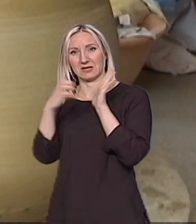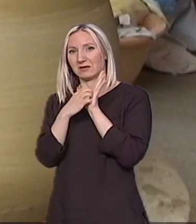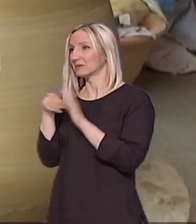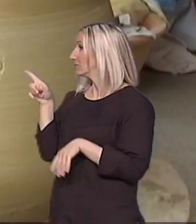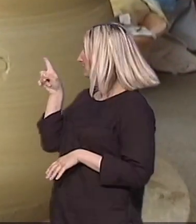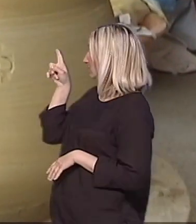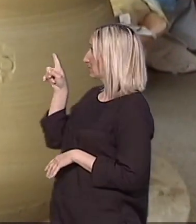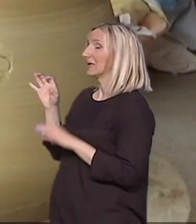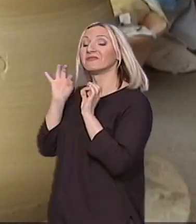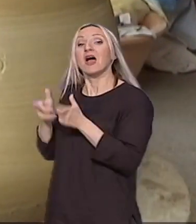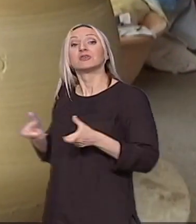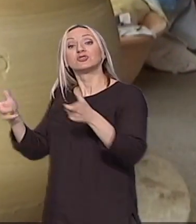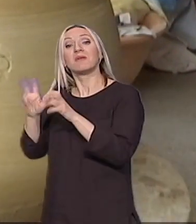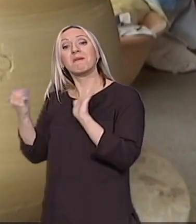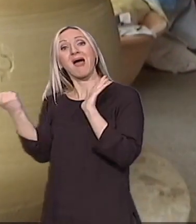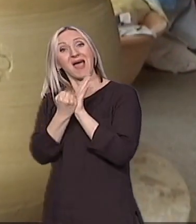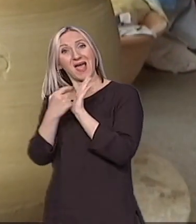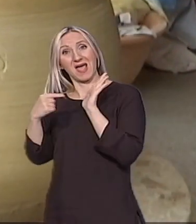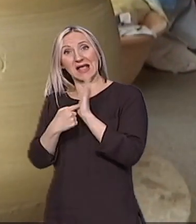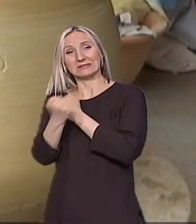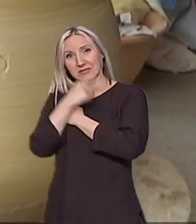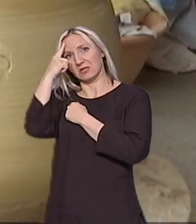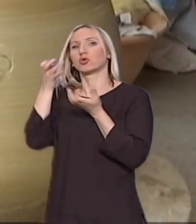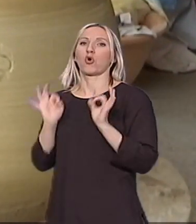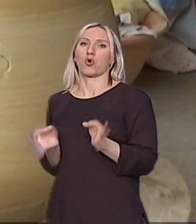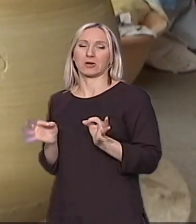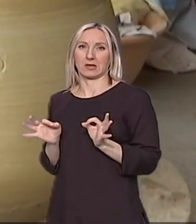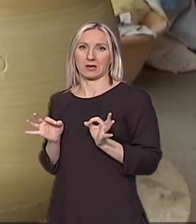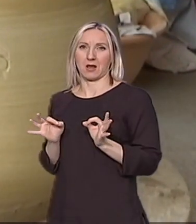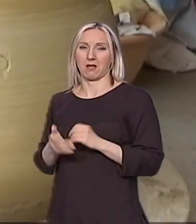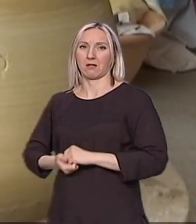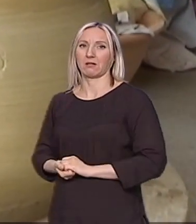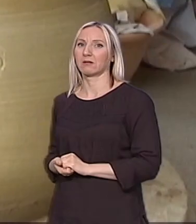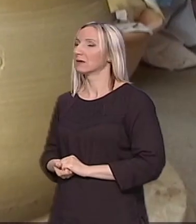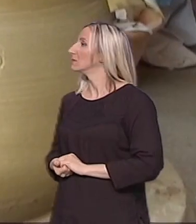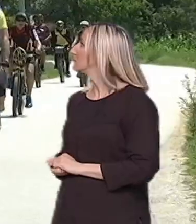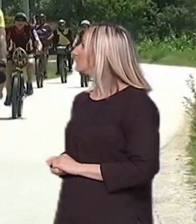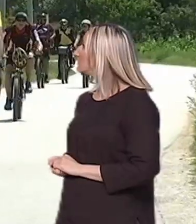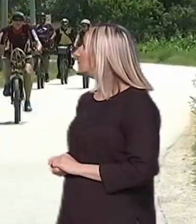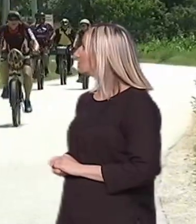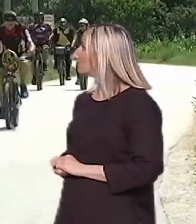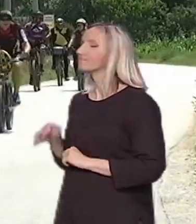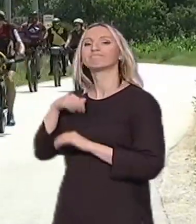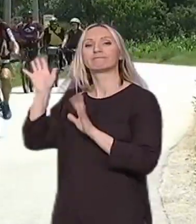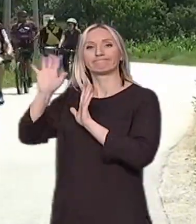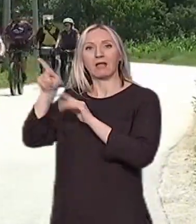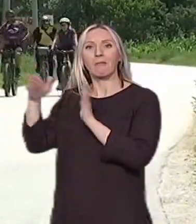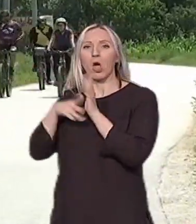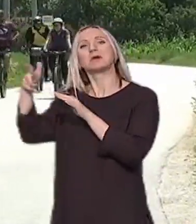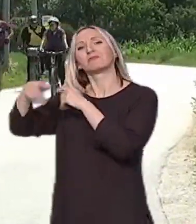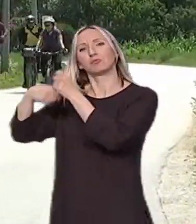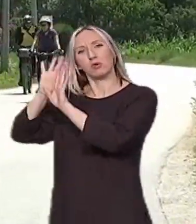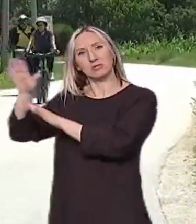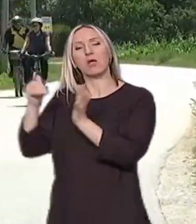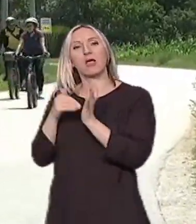Ovde svaka posuda koja ima taj zaštitni znak, to je original Zlakusa. Ostavljamo Milojka da završi posao,